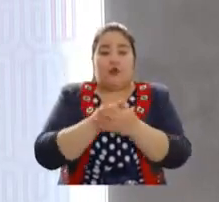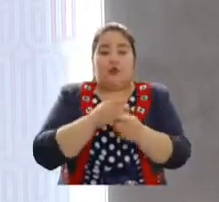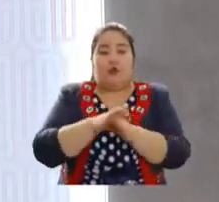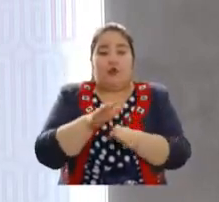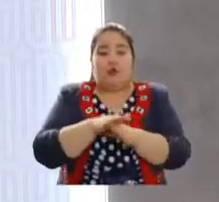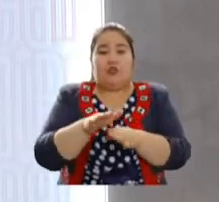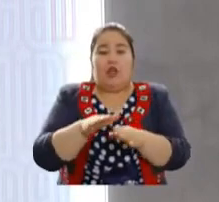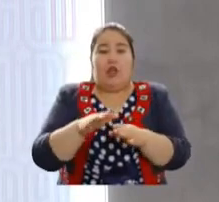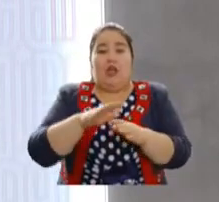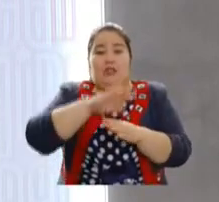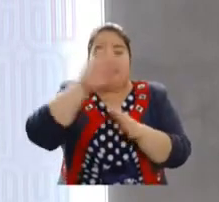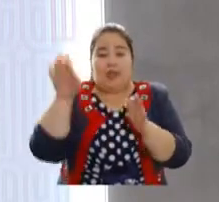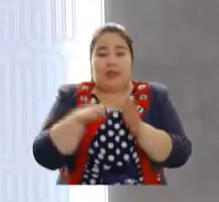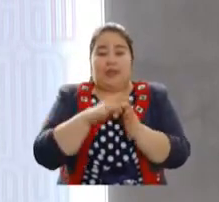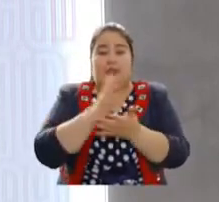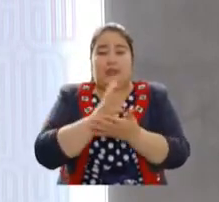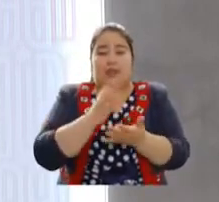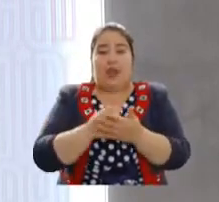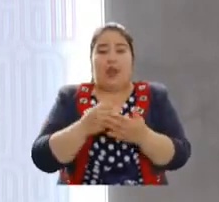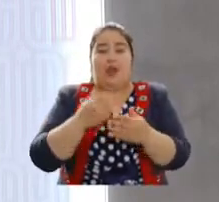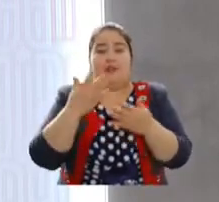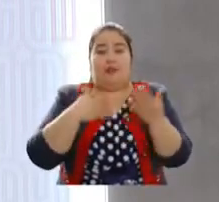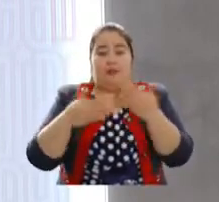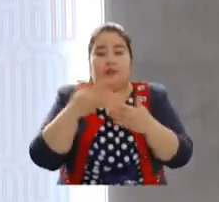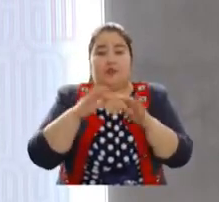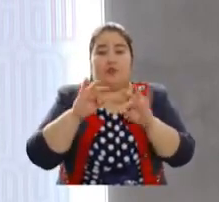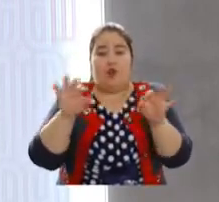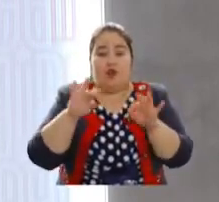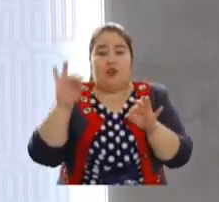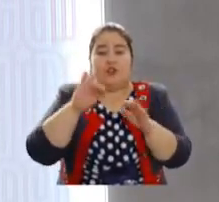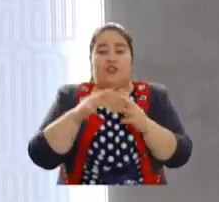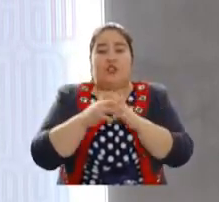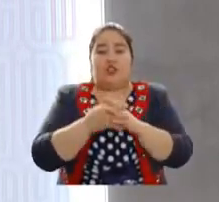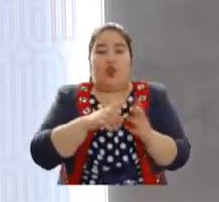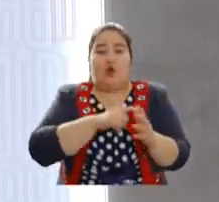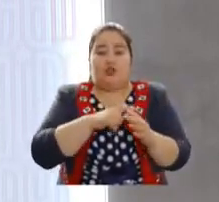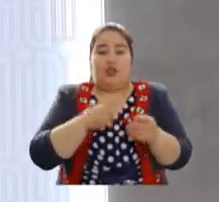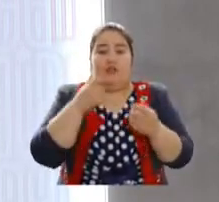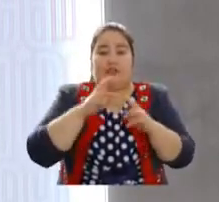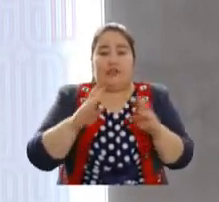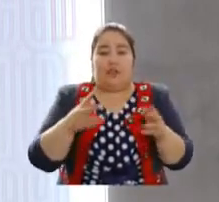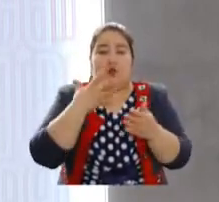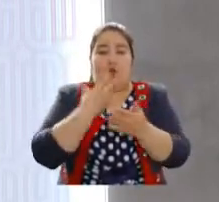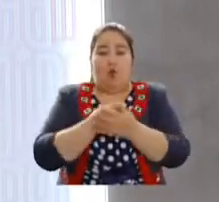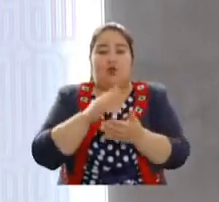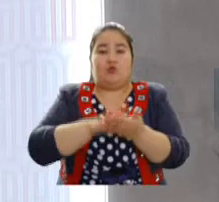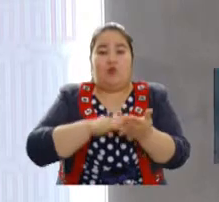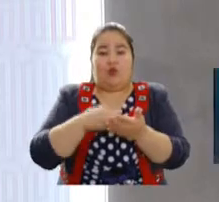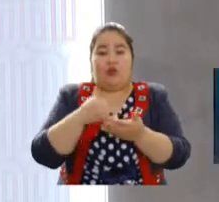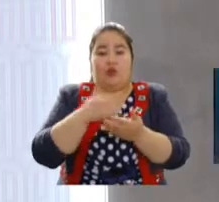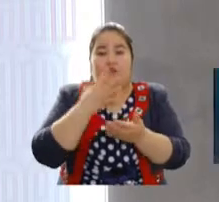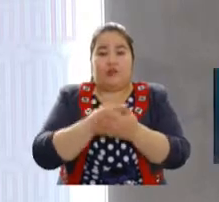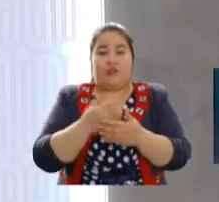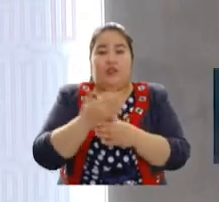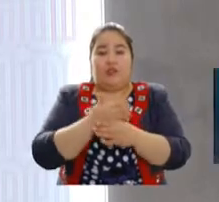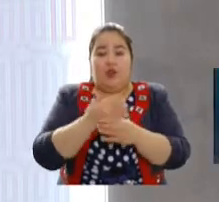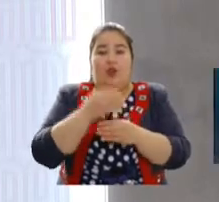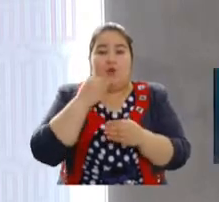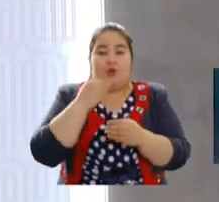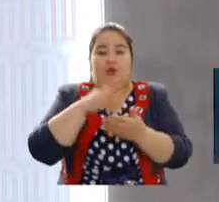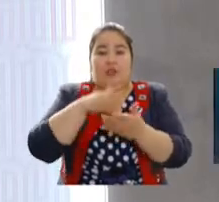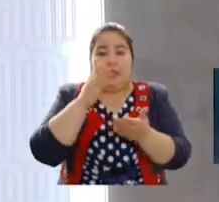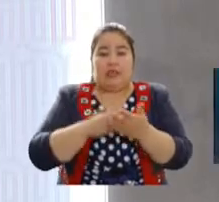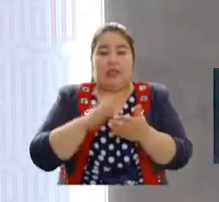uning zaxirasini yaratish borasida Qishloq xo'jaligi vazirligi, O'zyoqmoy sanoat uyushmasi, O'zdon mahsulot